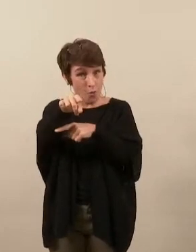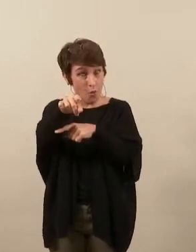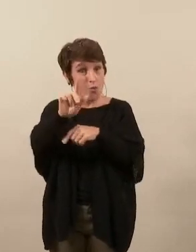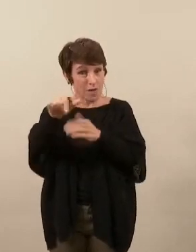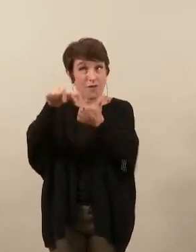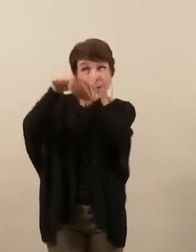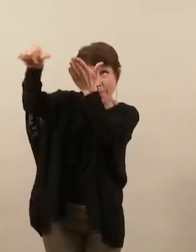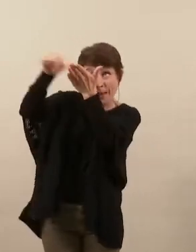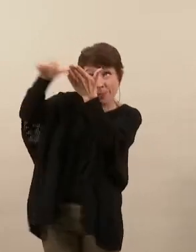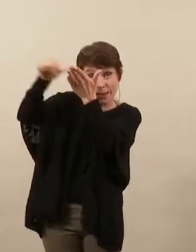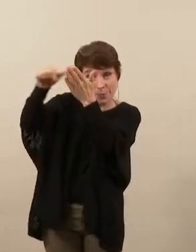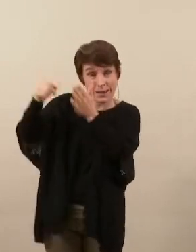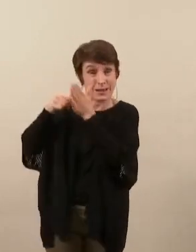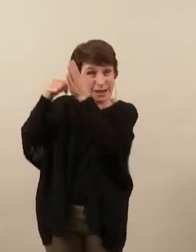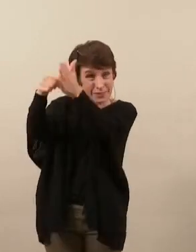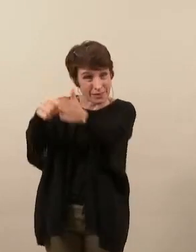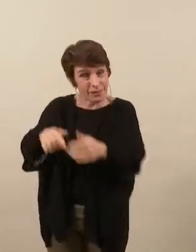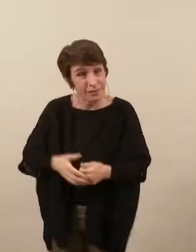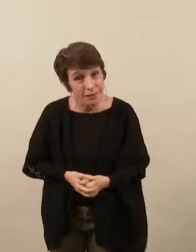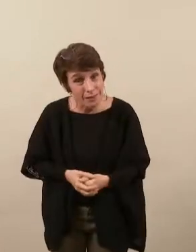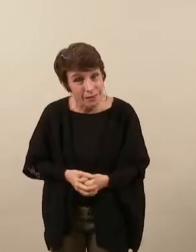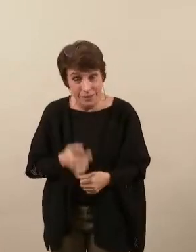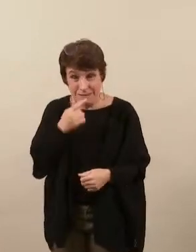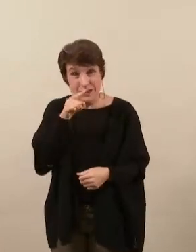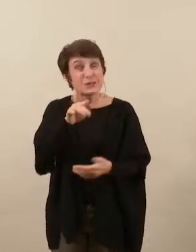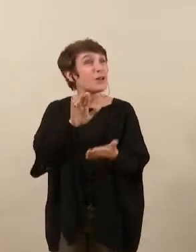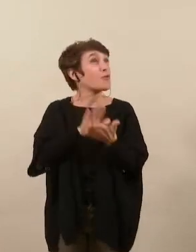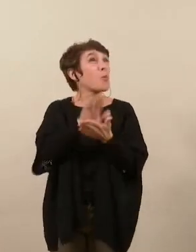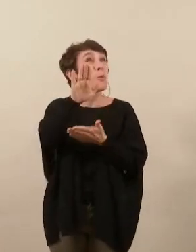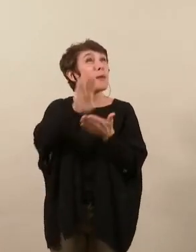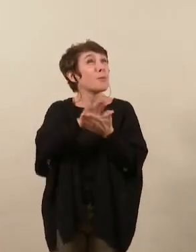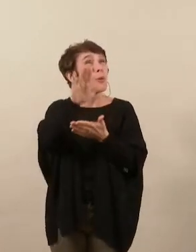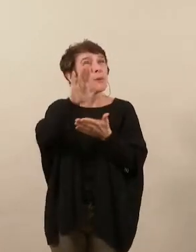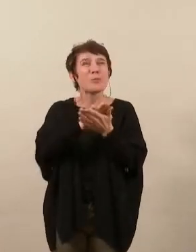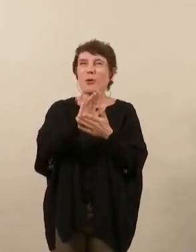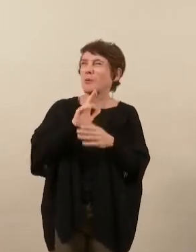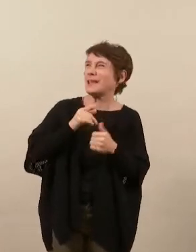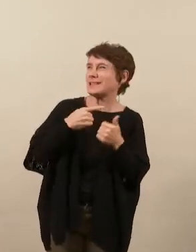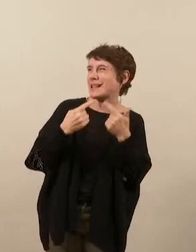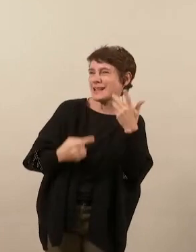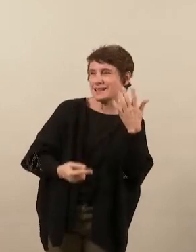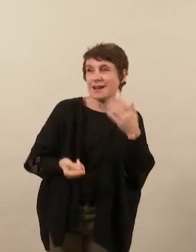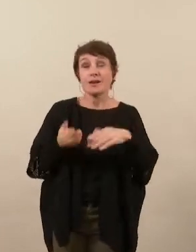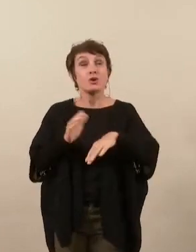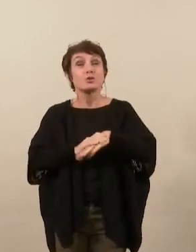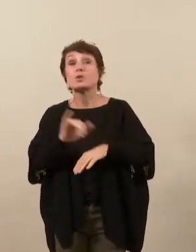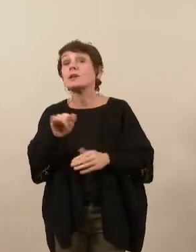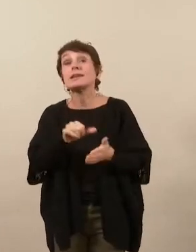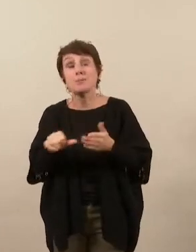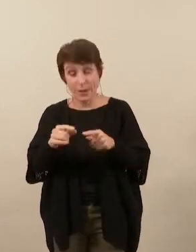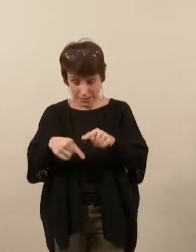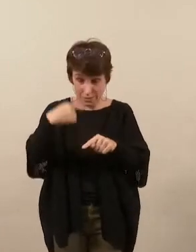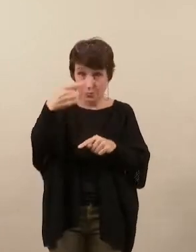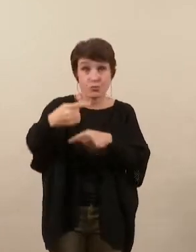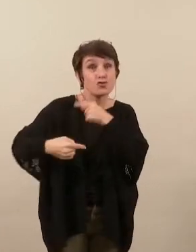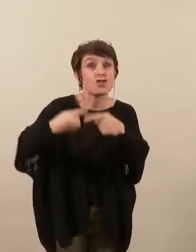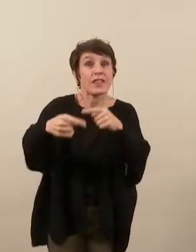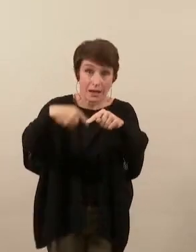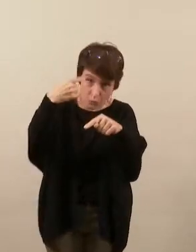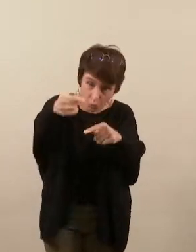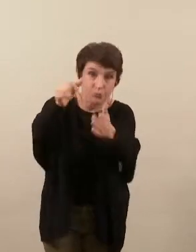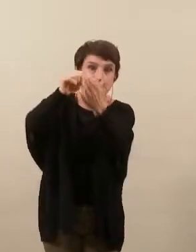aujourd'hui. Vous avez le toupet de promettre des choses aux Grenoblois payées par les générations d'après. Franchement, quelle hypocrisie.